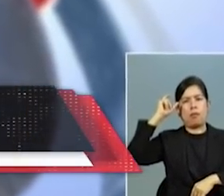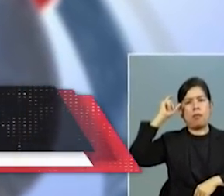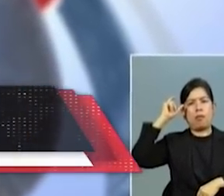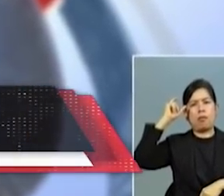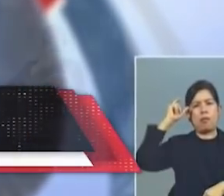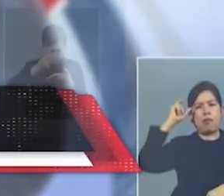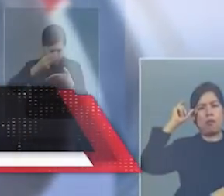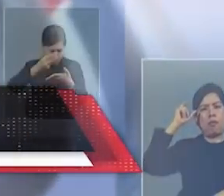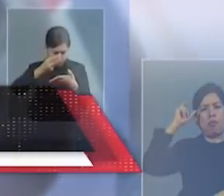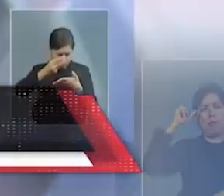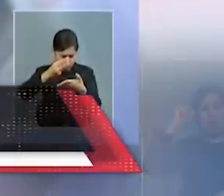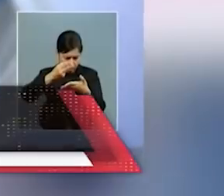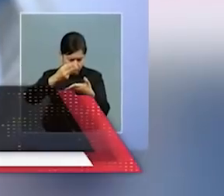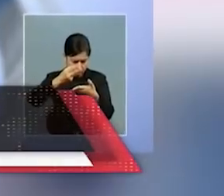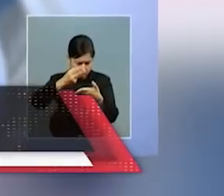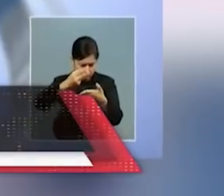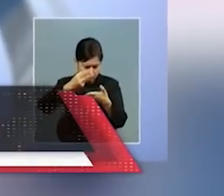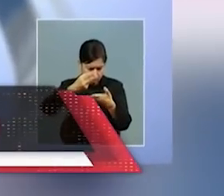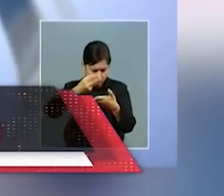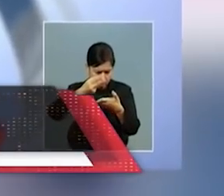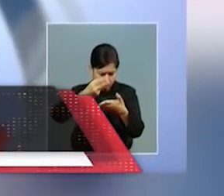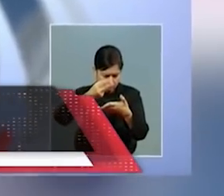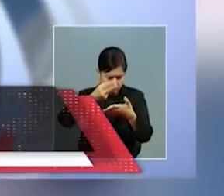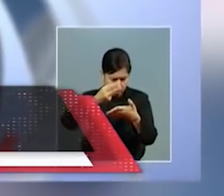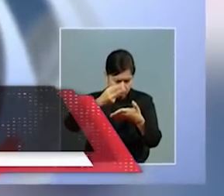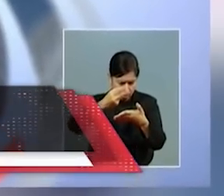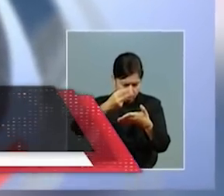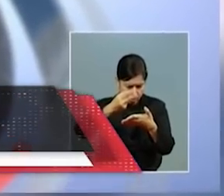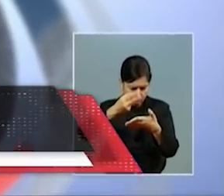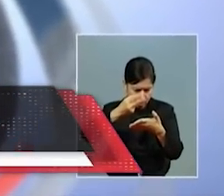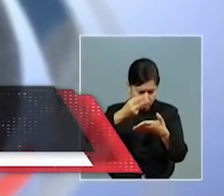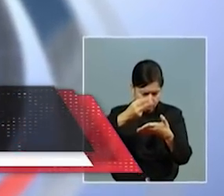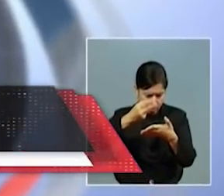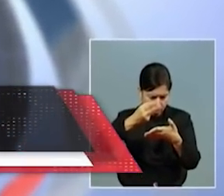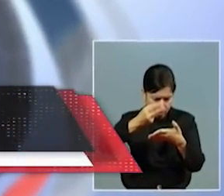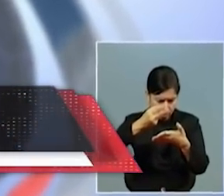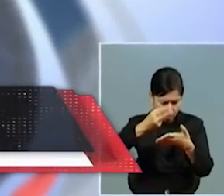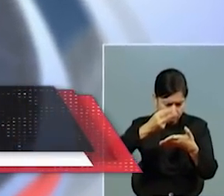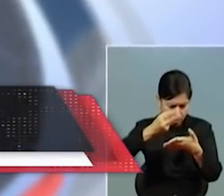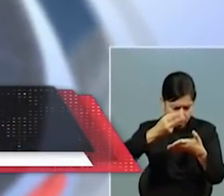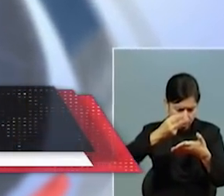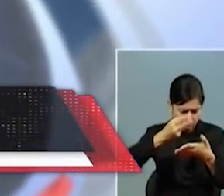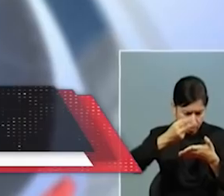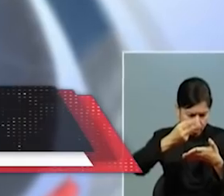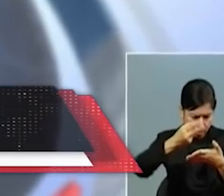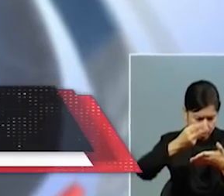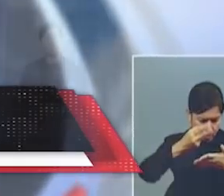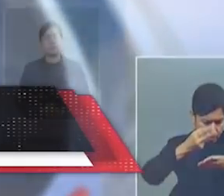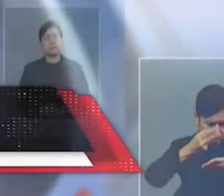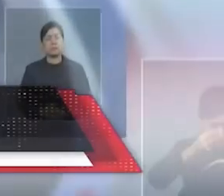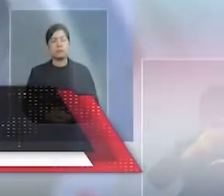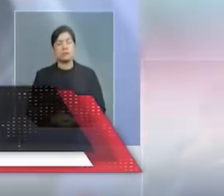จากเว็บค้างหน้าเดิมคุณผู้ชมมีปัญหาในการลงทะเบียนในโครงการคนละครึ่งไหมคะถ้ามีสามารถแชร์ประสบการณ์ของ